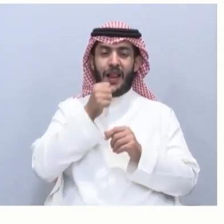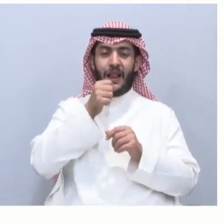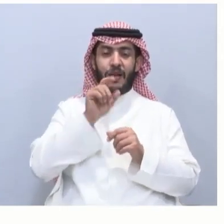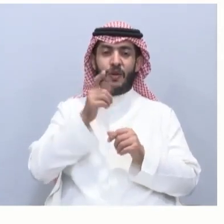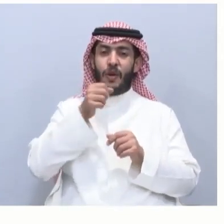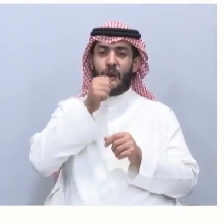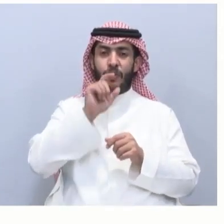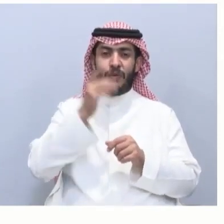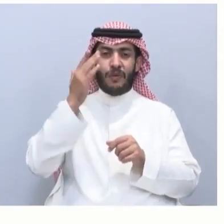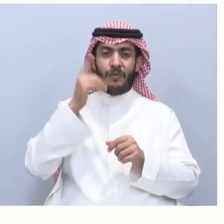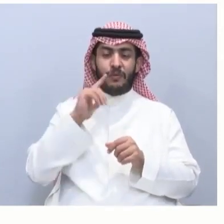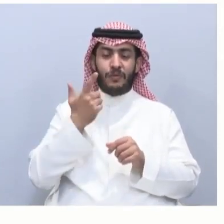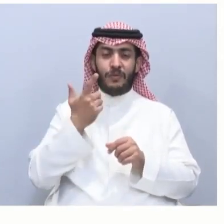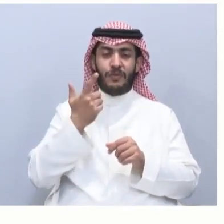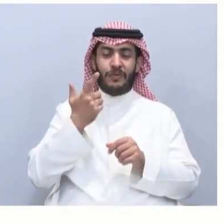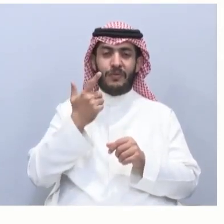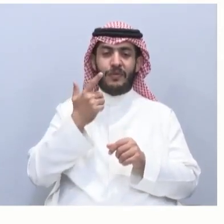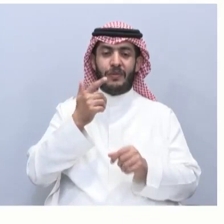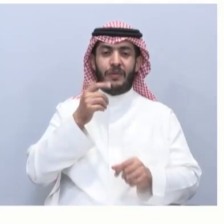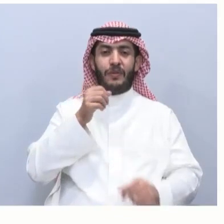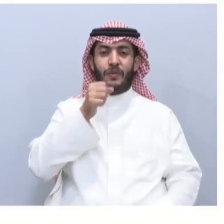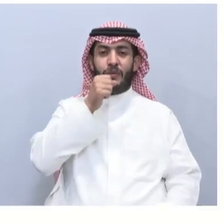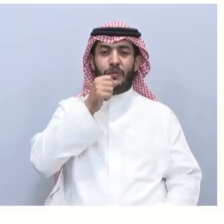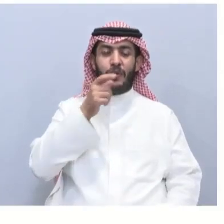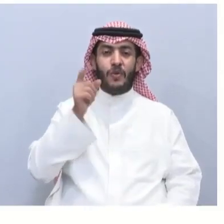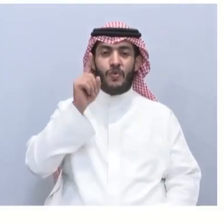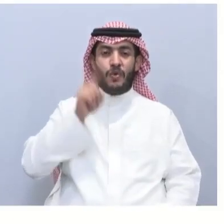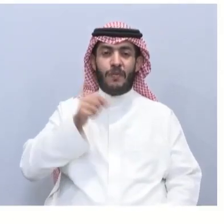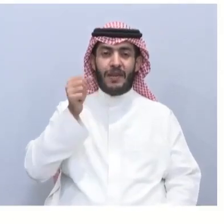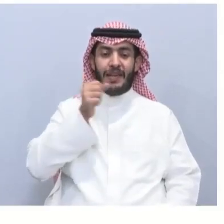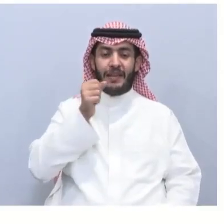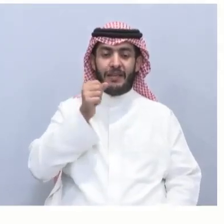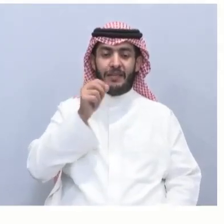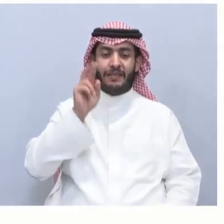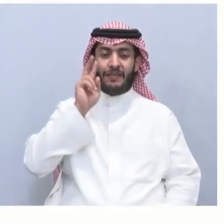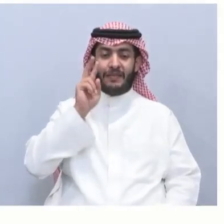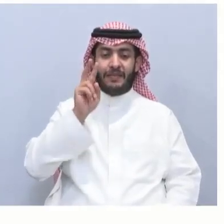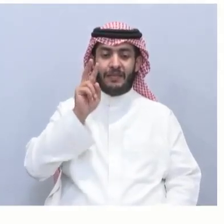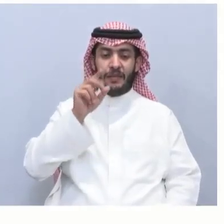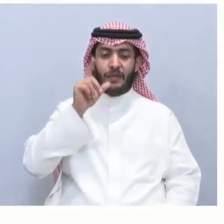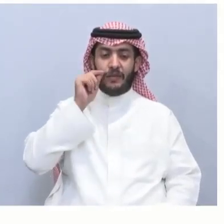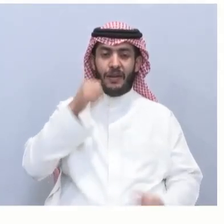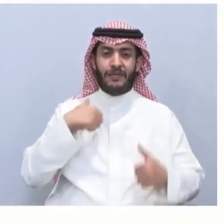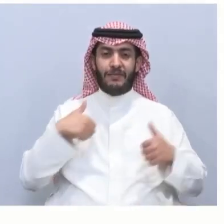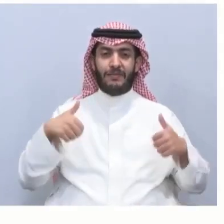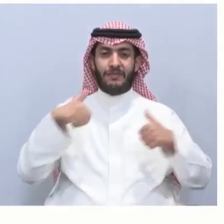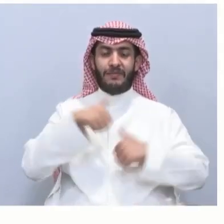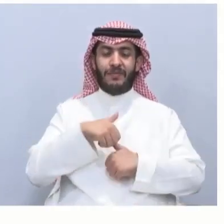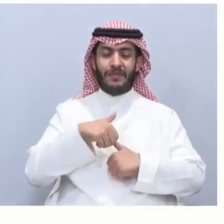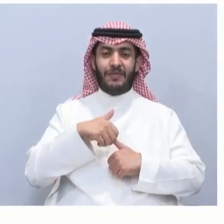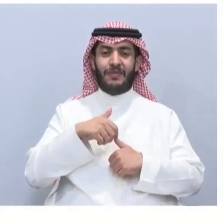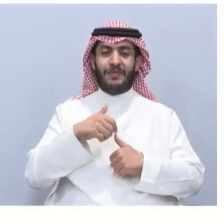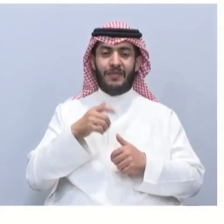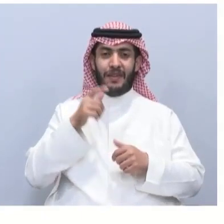خطبه ماذا احسنتم يلقي خطبه العيد لاحظوا كيف هذا الرجل يلبس المشلح